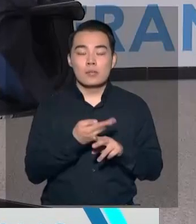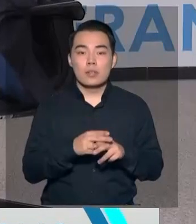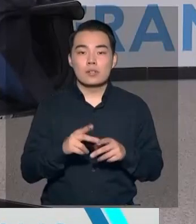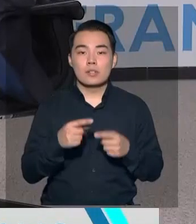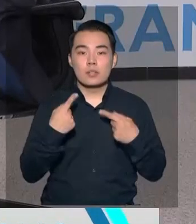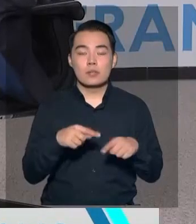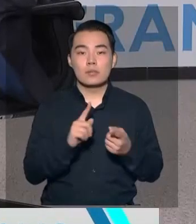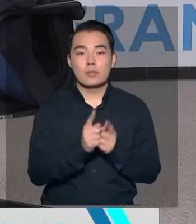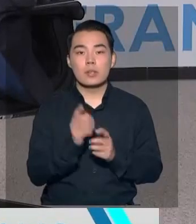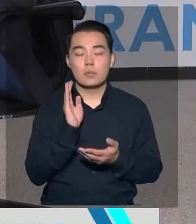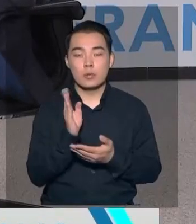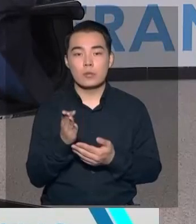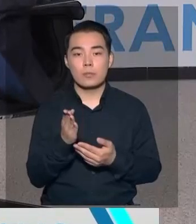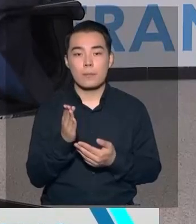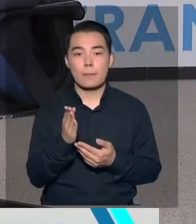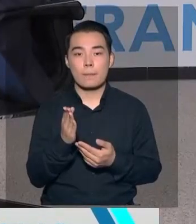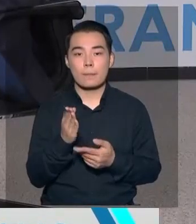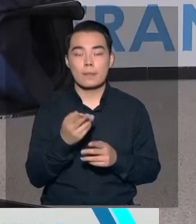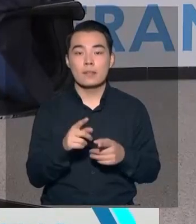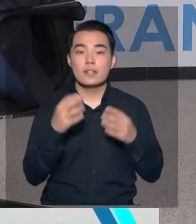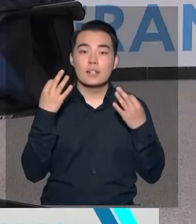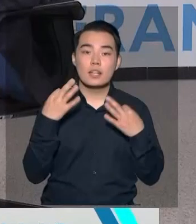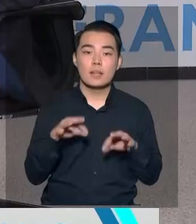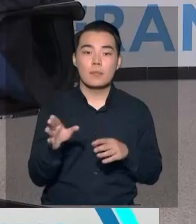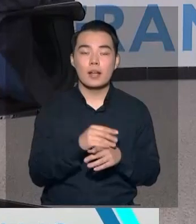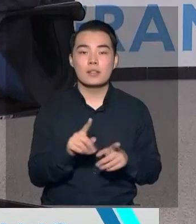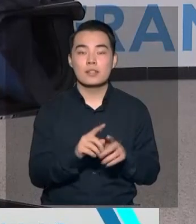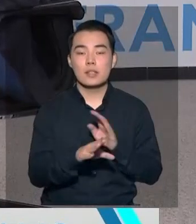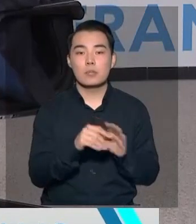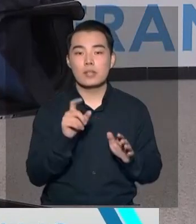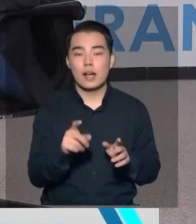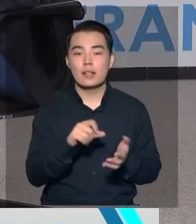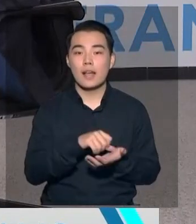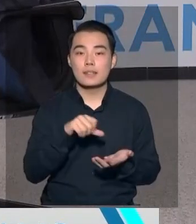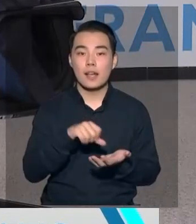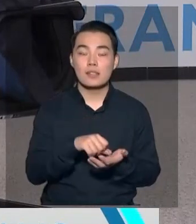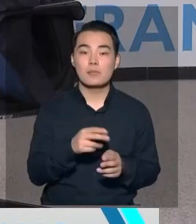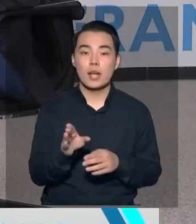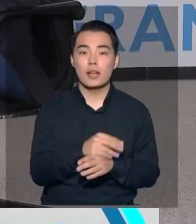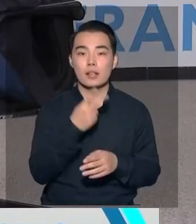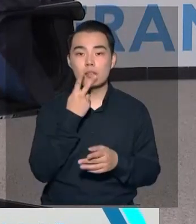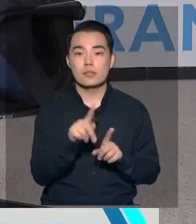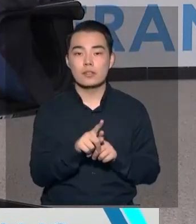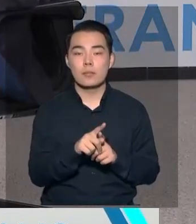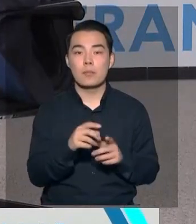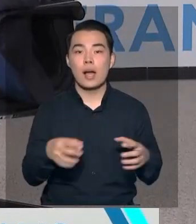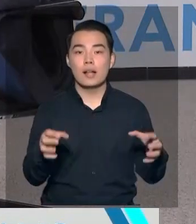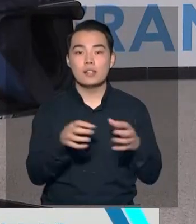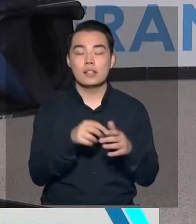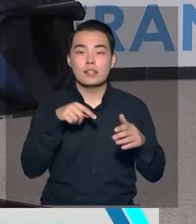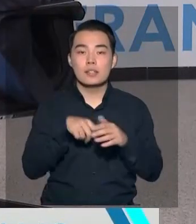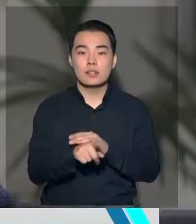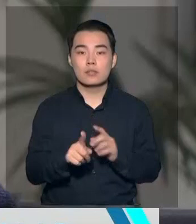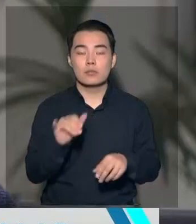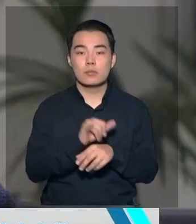өзгереді, қазір енді тәуелсіз деген депутаттар, кандидаттар сайлауға түсе алмайды, белгілі бір партияның ішіне кіру